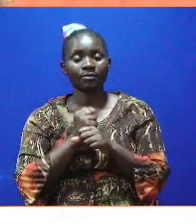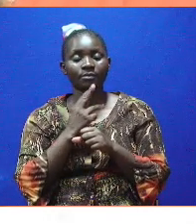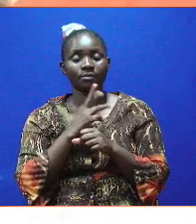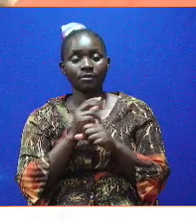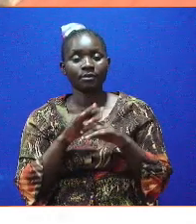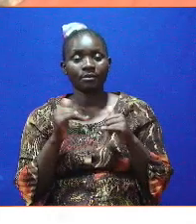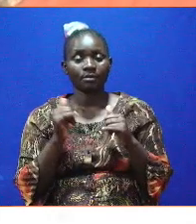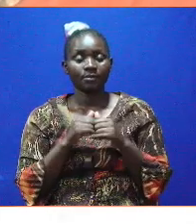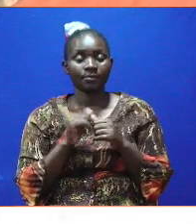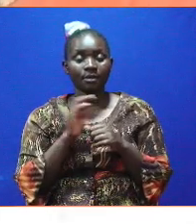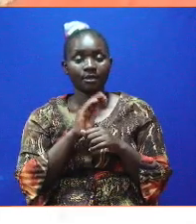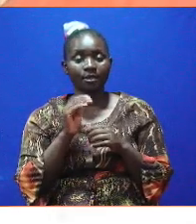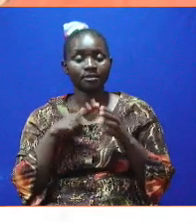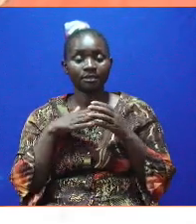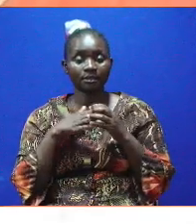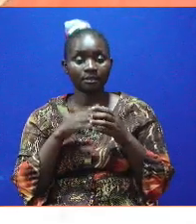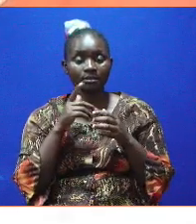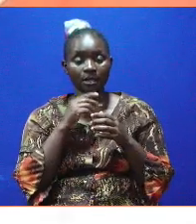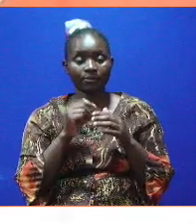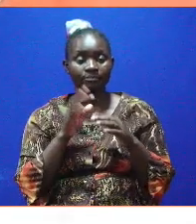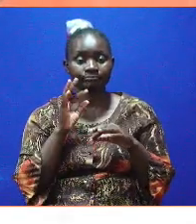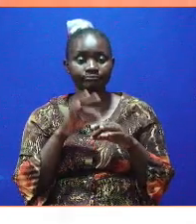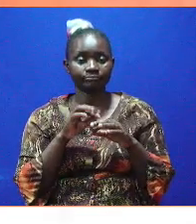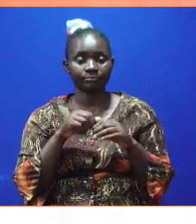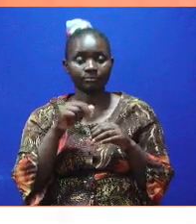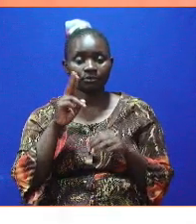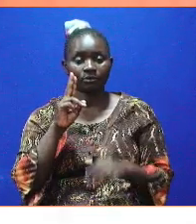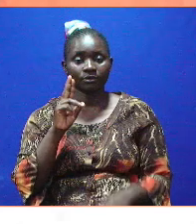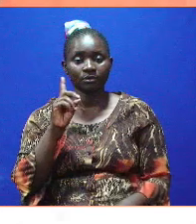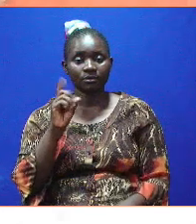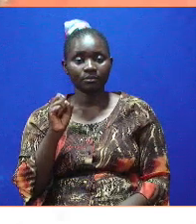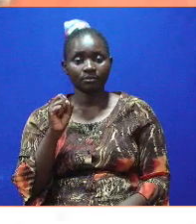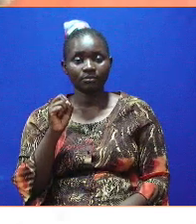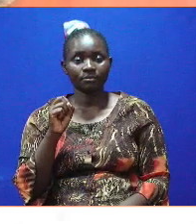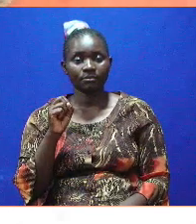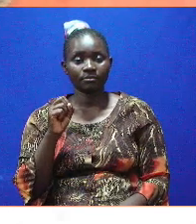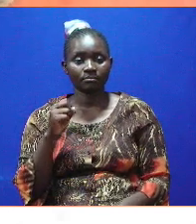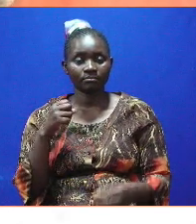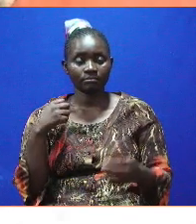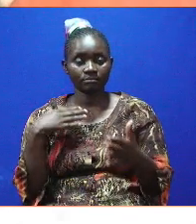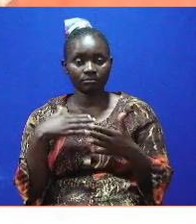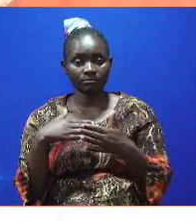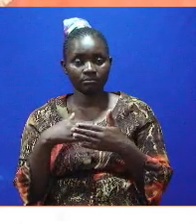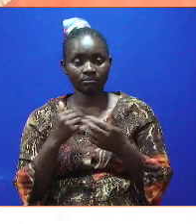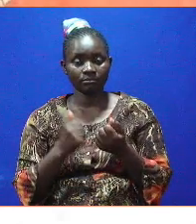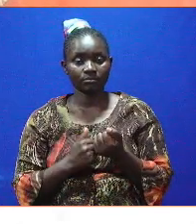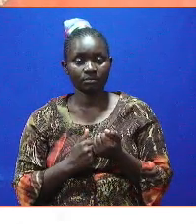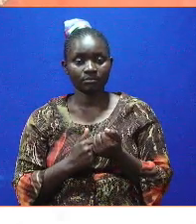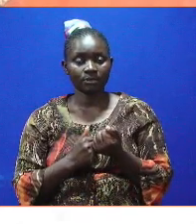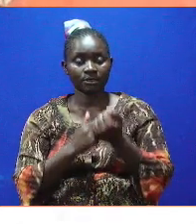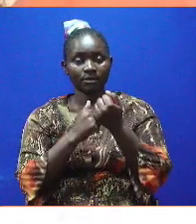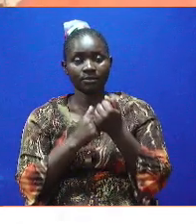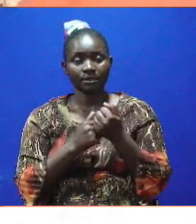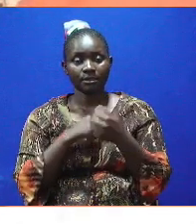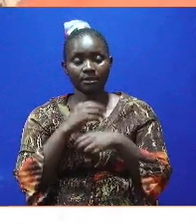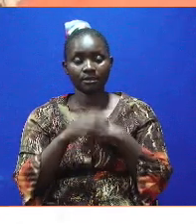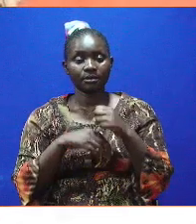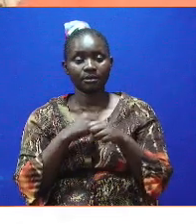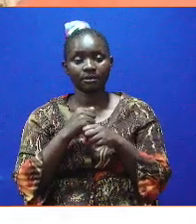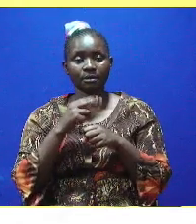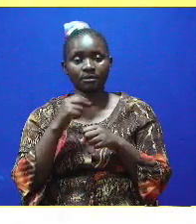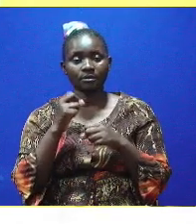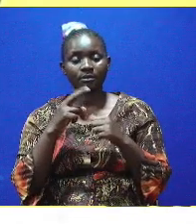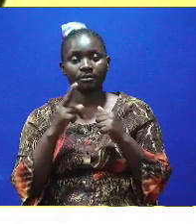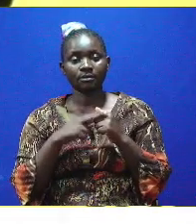toko sababa rai waliba chole tune kia makia UDA moike raisi ya ito anga kabisa mama konye gasi egera 2027 itonya ole uoka